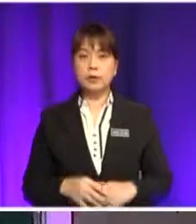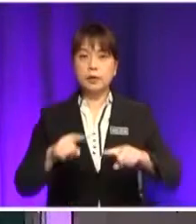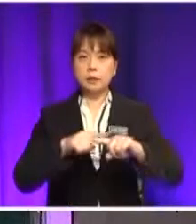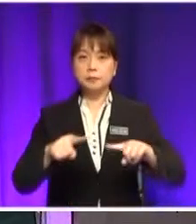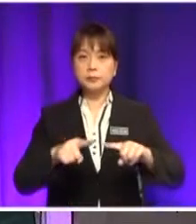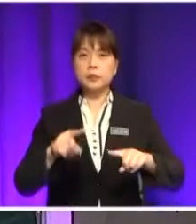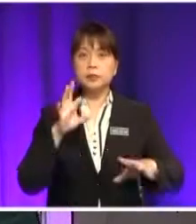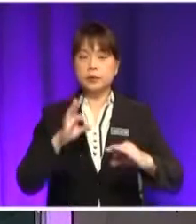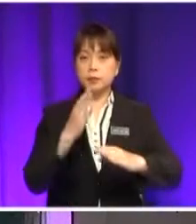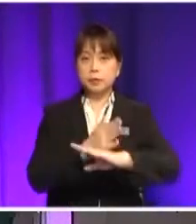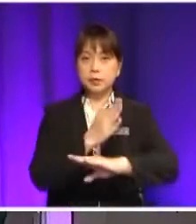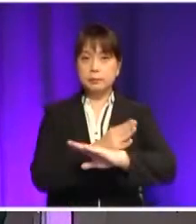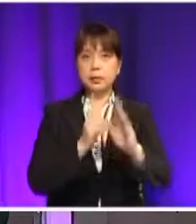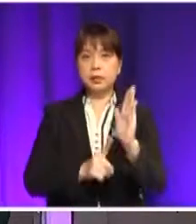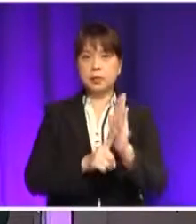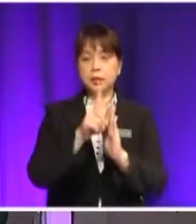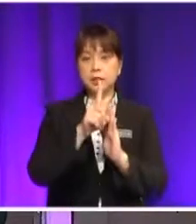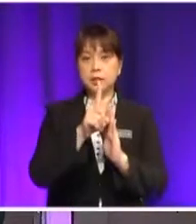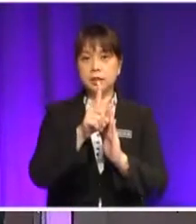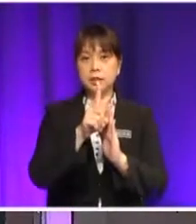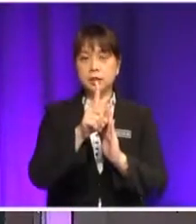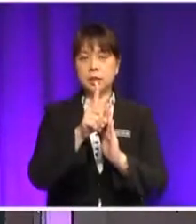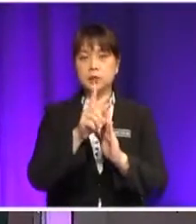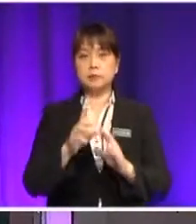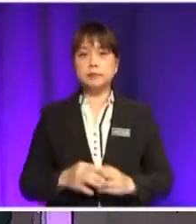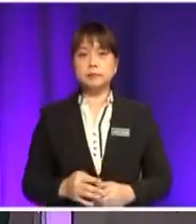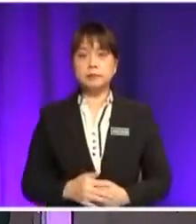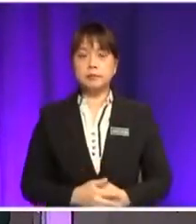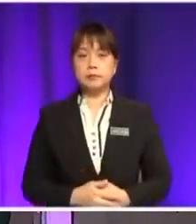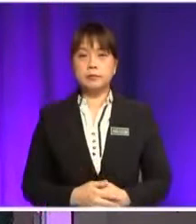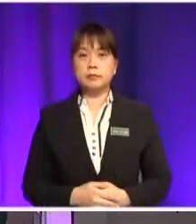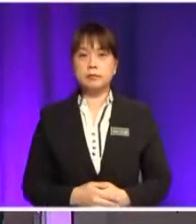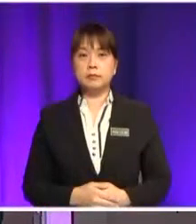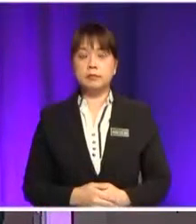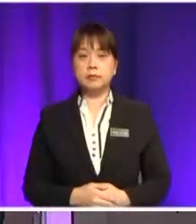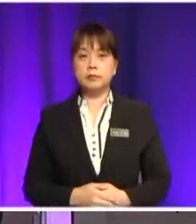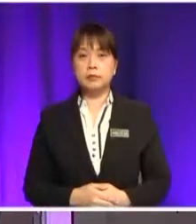dia semakin tinggi sebenarnya kepadatan udara dan semakin rendah